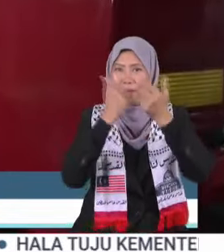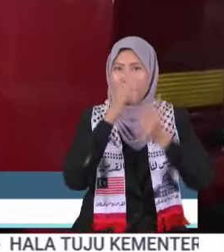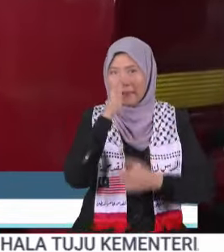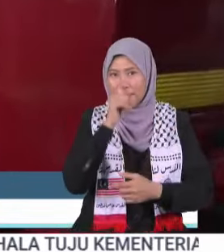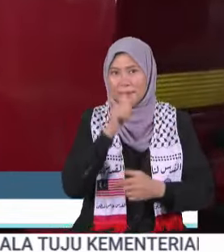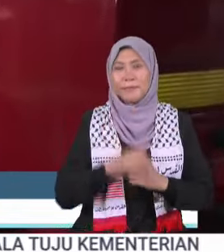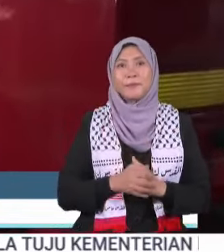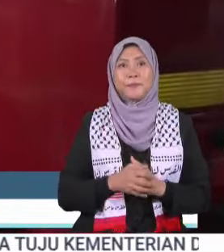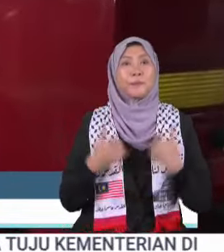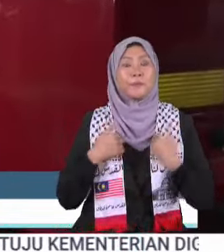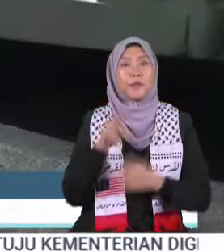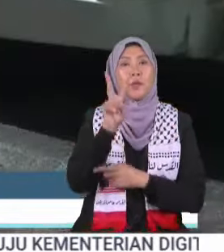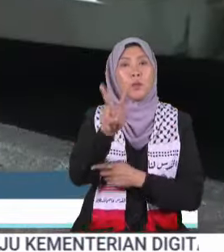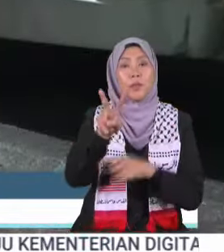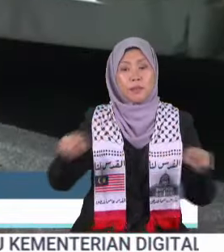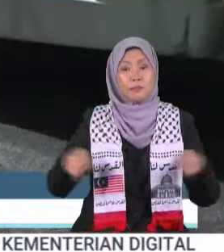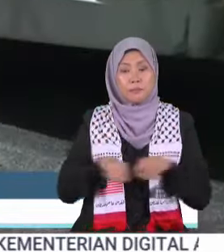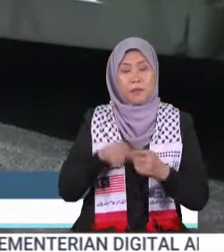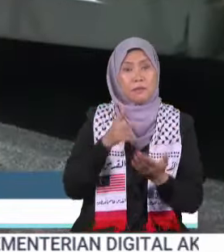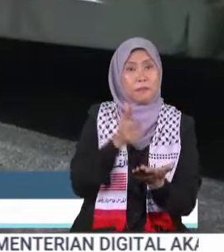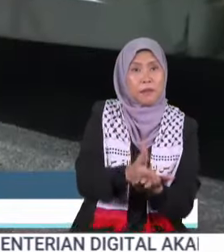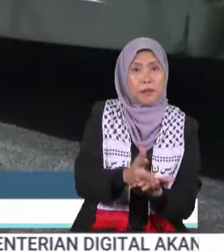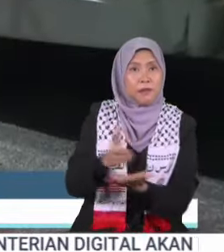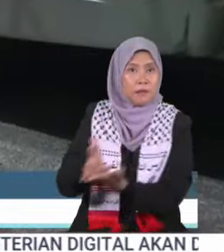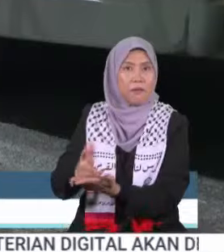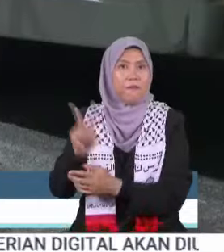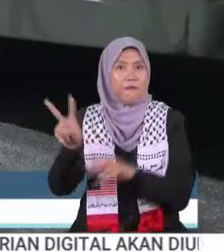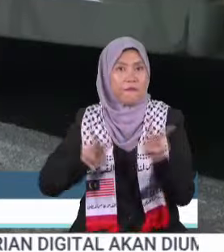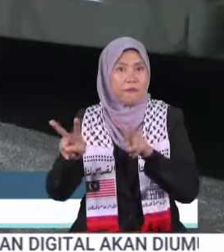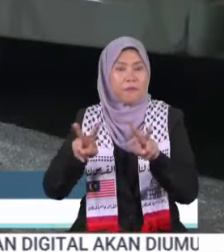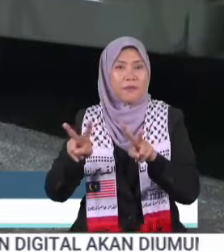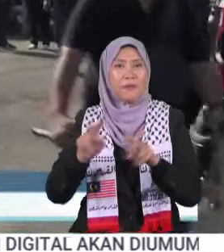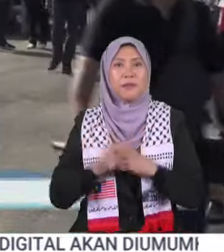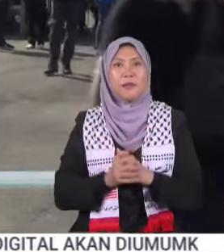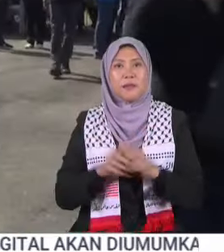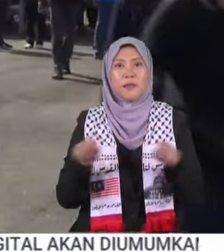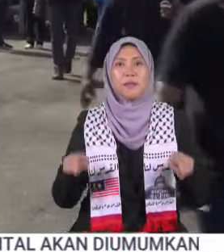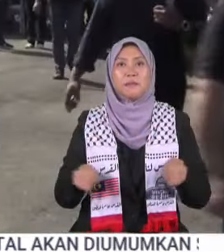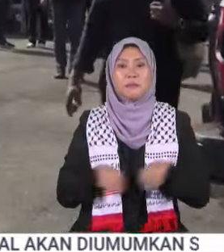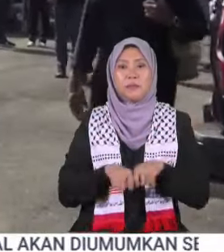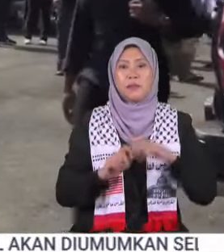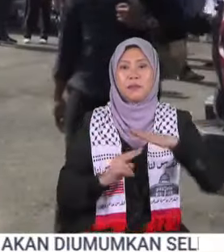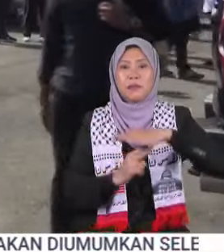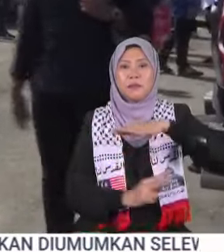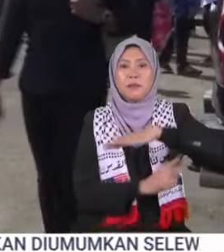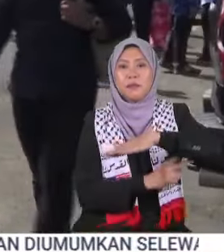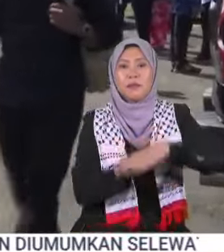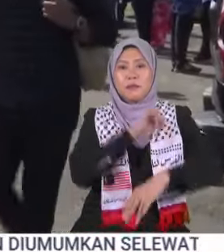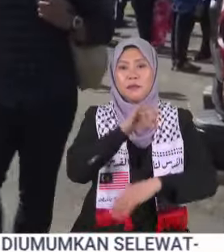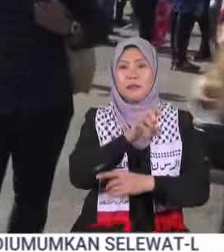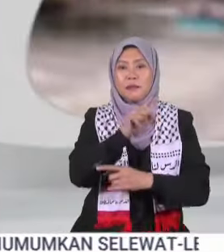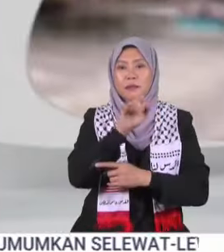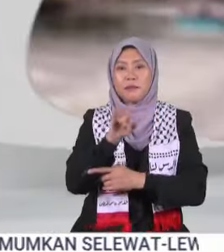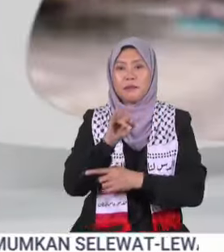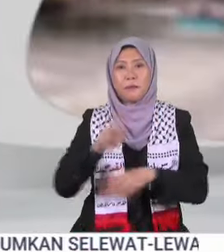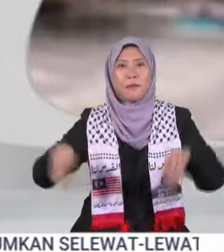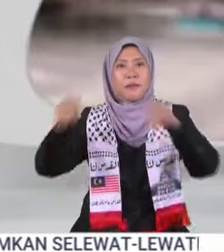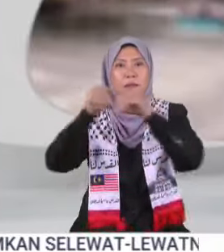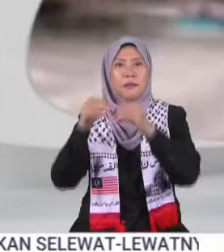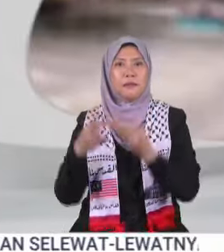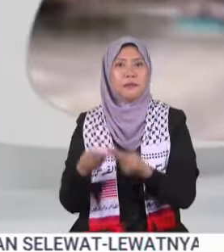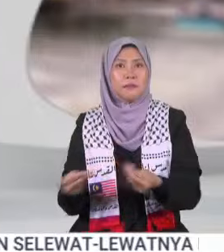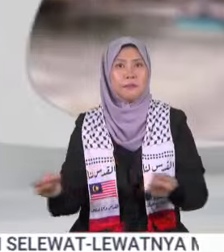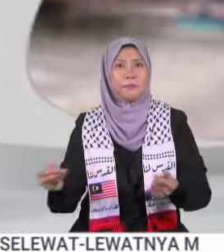setakat ini dua tapak parkir karavan di taman Bandar Raya Bukit serindit dan Jeti paya lebar masjid tanah